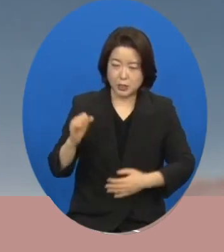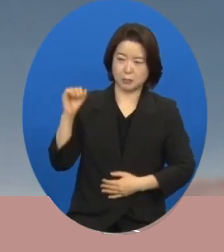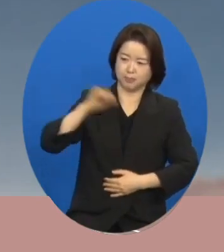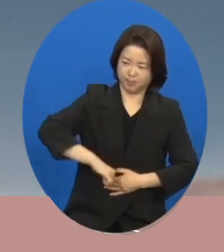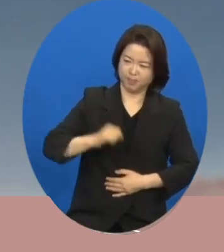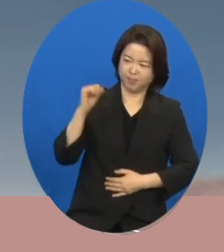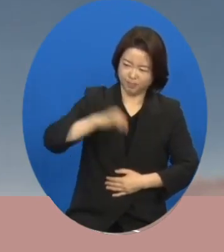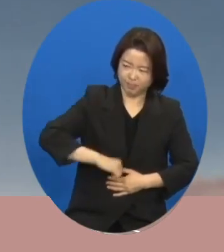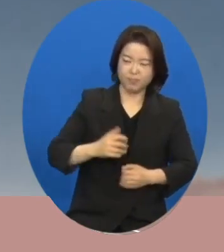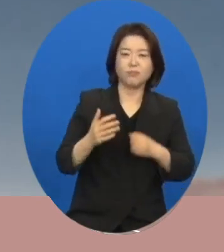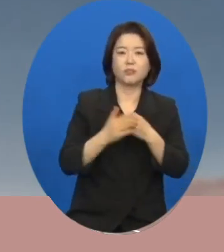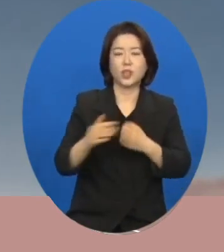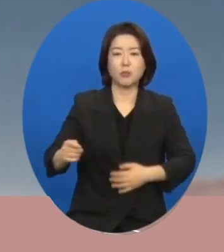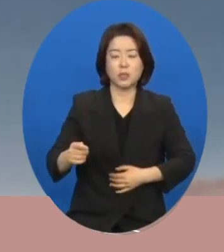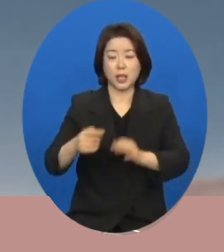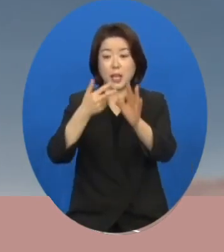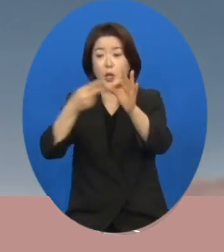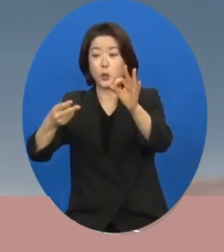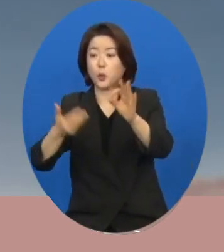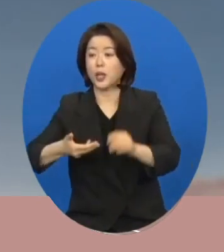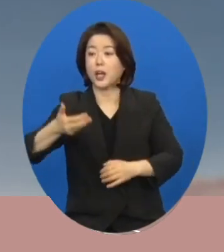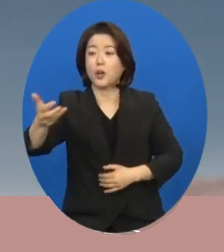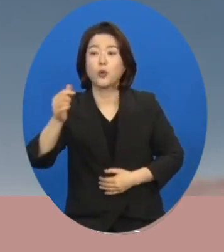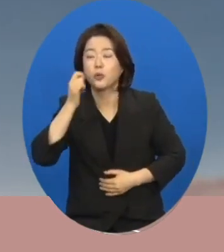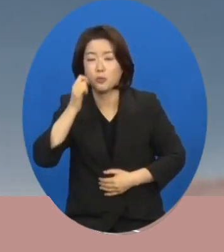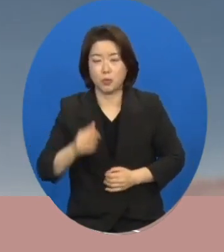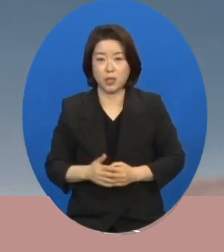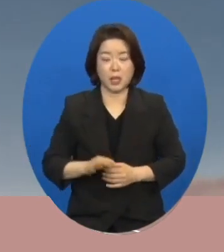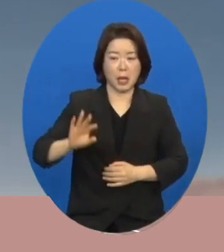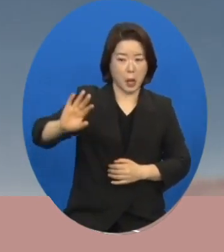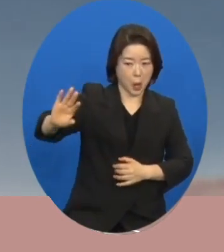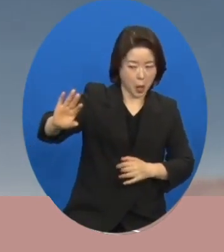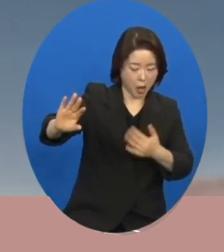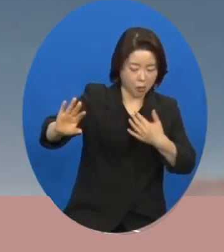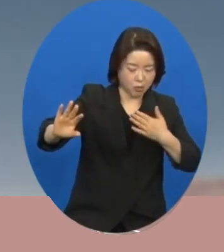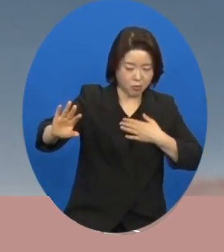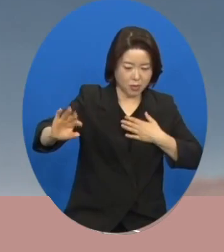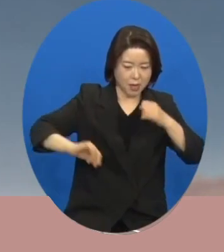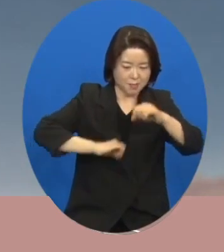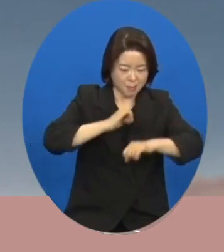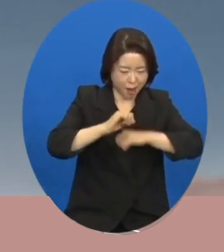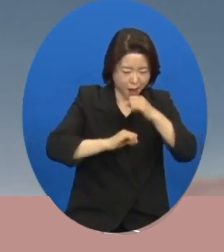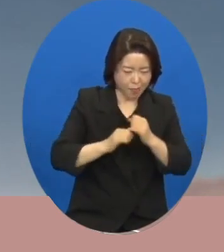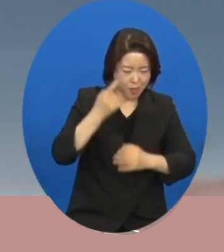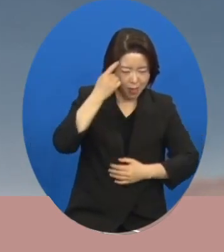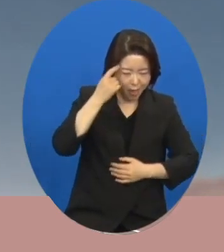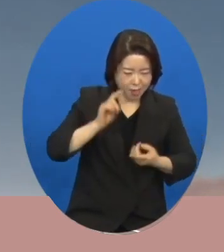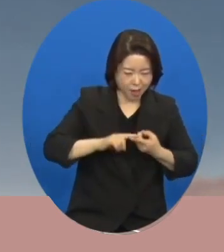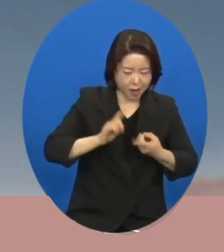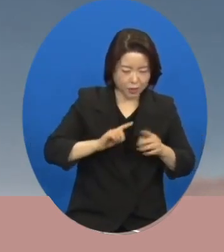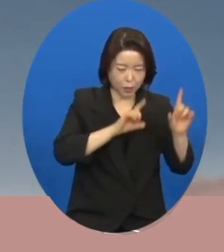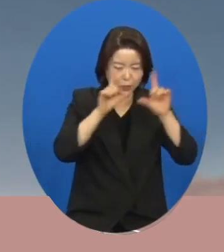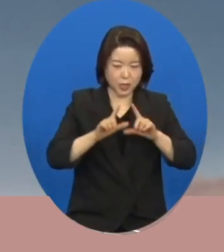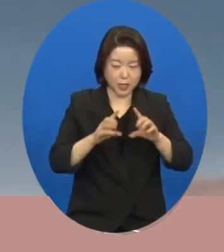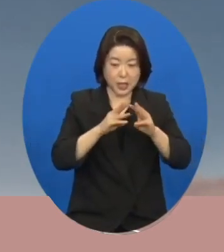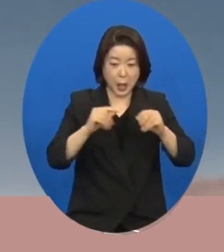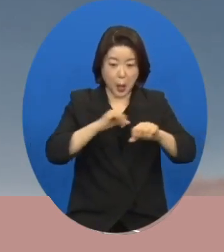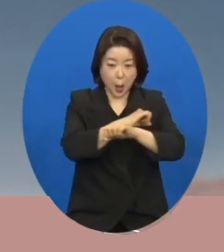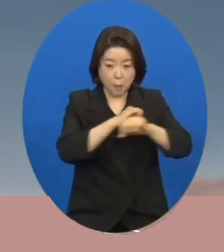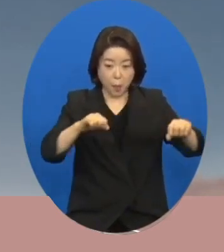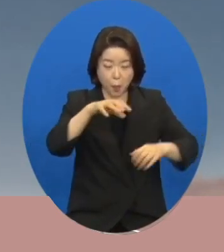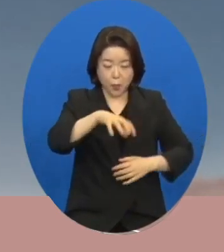건너지 못하고 나의 뜻대로 살다가 그냥 광야에서 죽는 거예요 엄청난